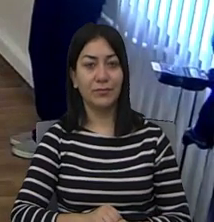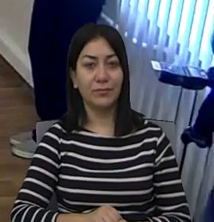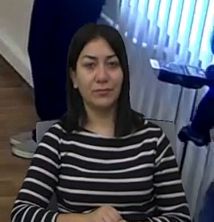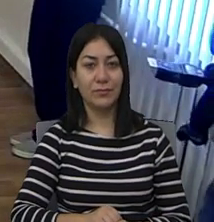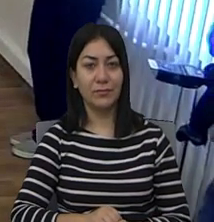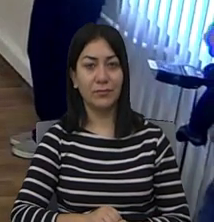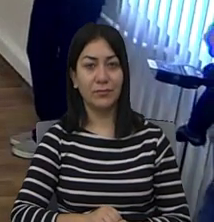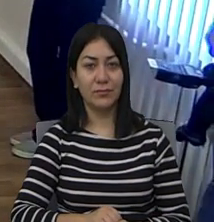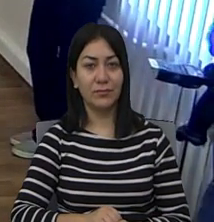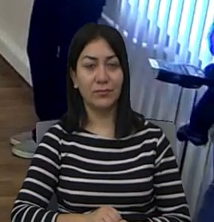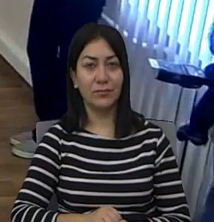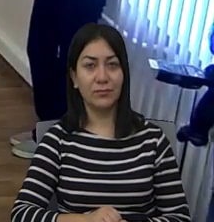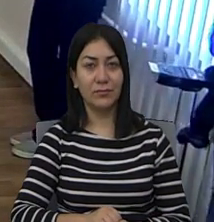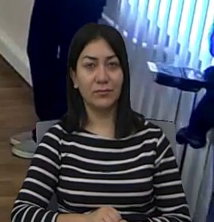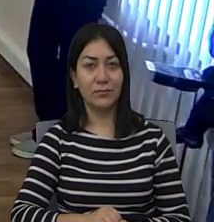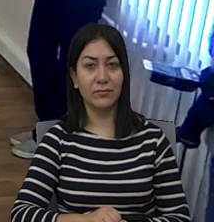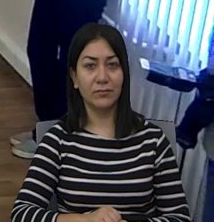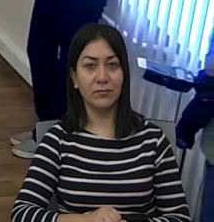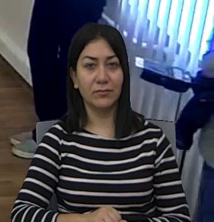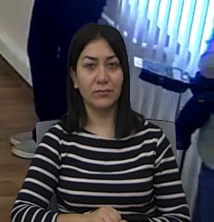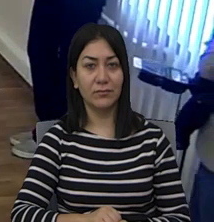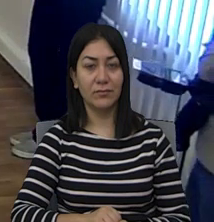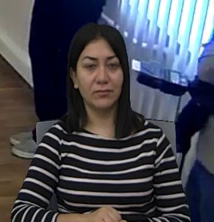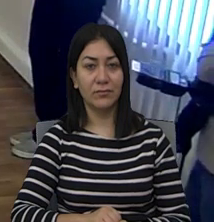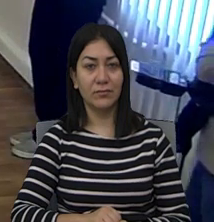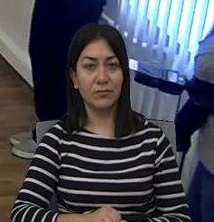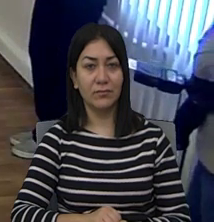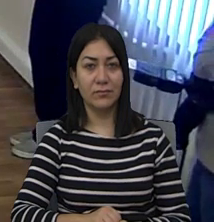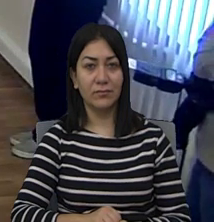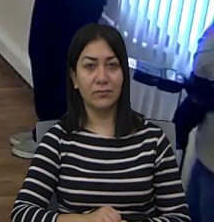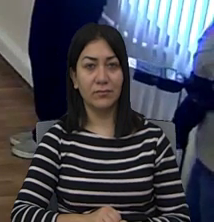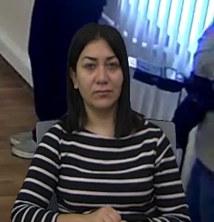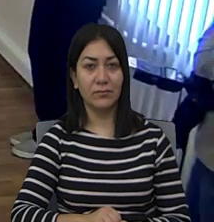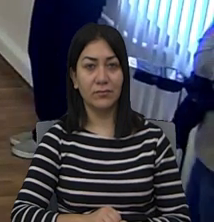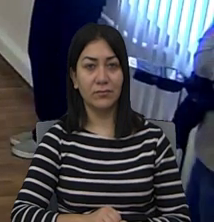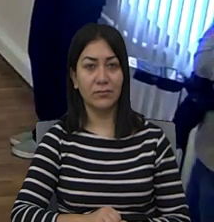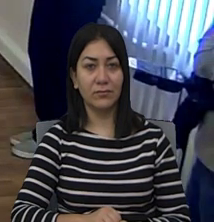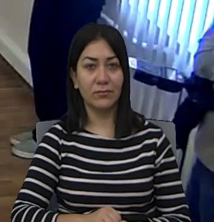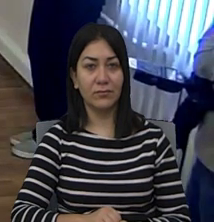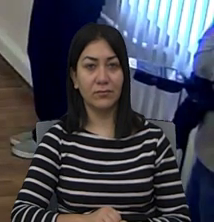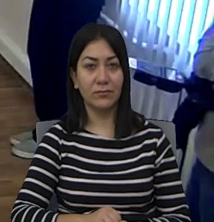նախարարությունը, որոնց օգնությամբ եւ աջակցությամբ մենք մեկնարկում ենք այս